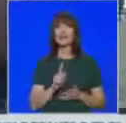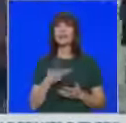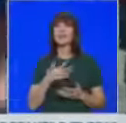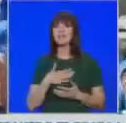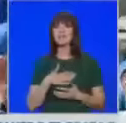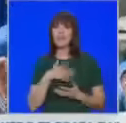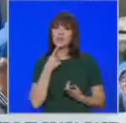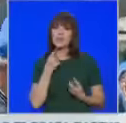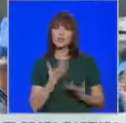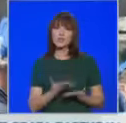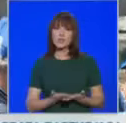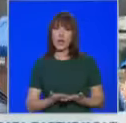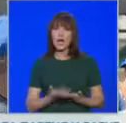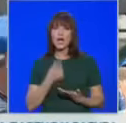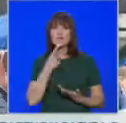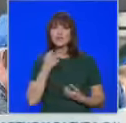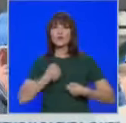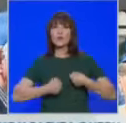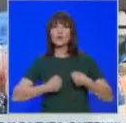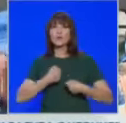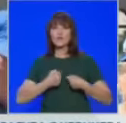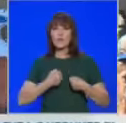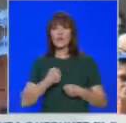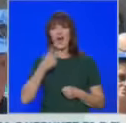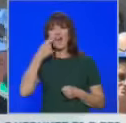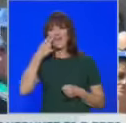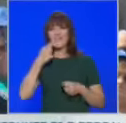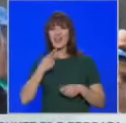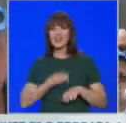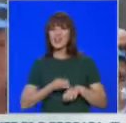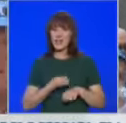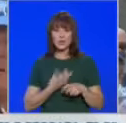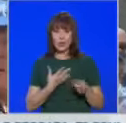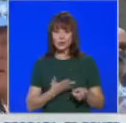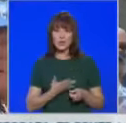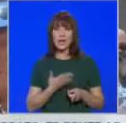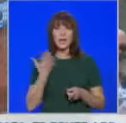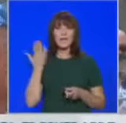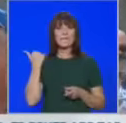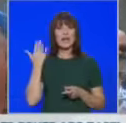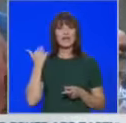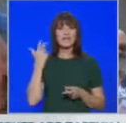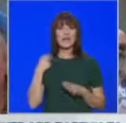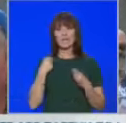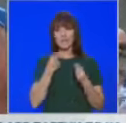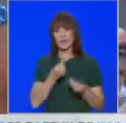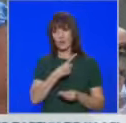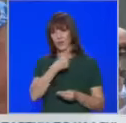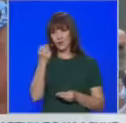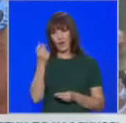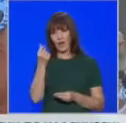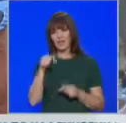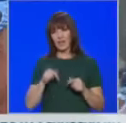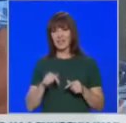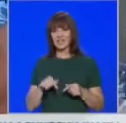доволни? Защото шофьорите, фелшери и така нататък, които миналия път бяха ощетени, им бяха дадени по 100 лева, сега